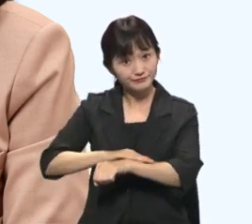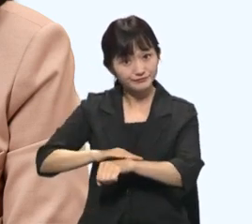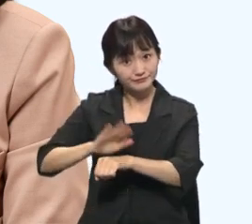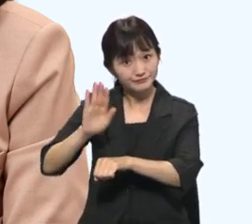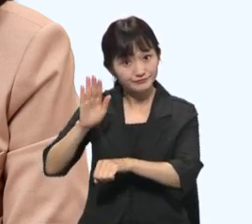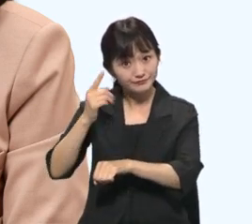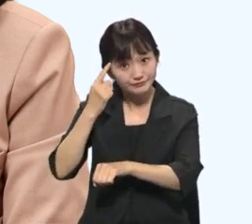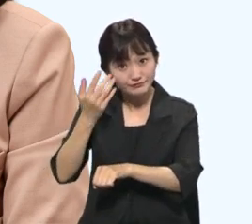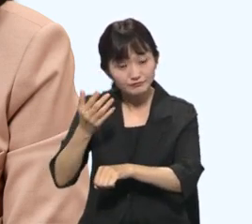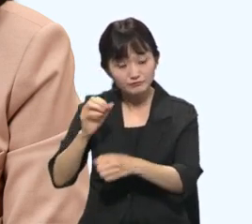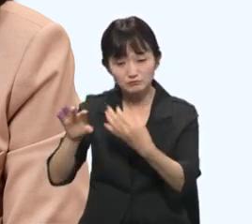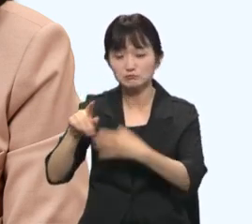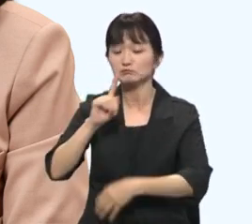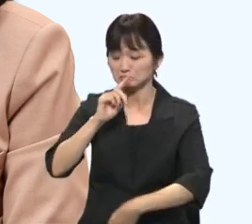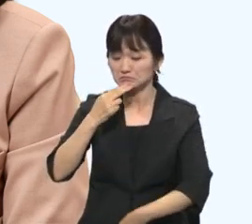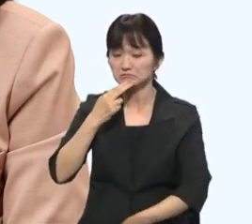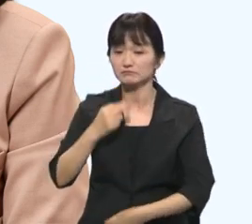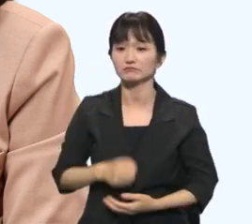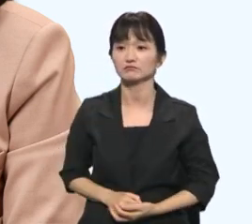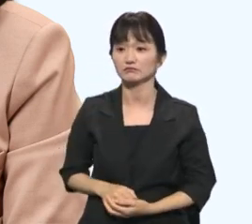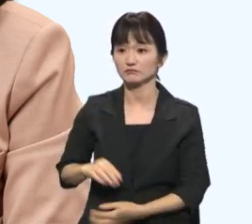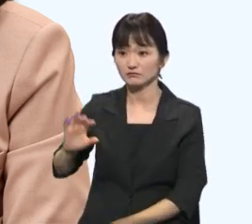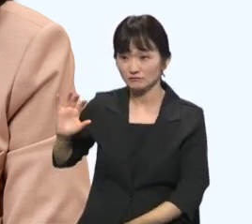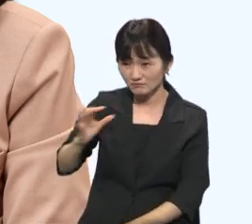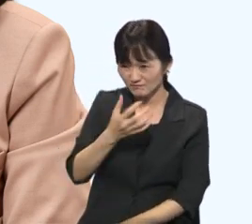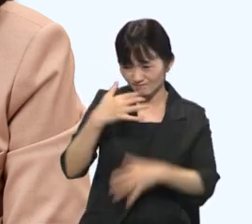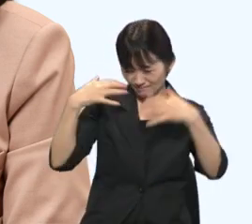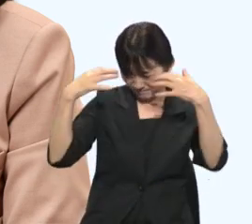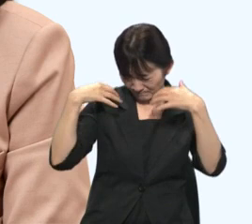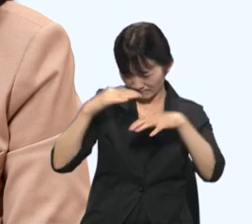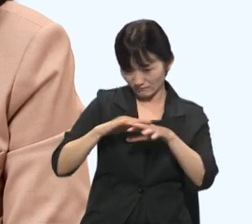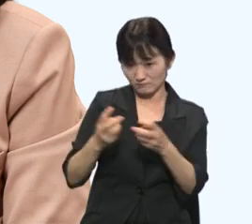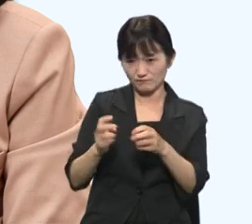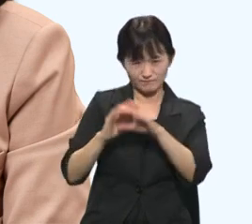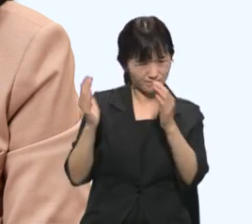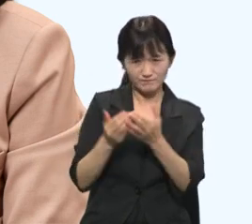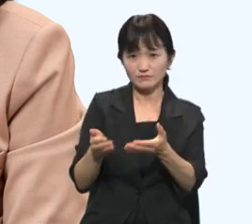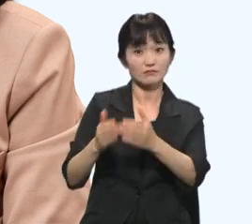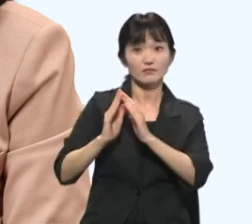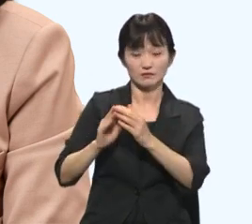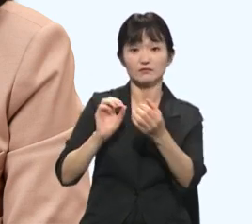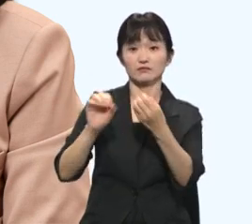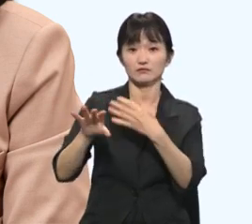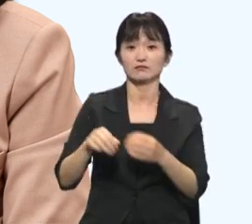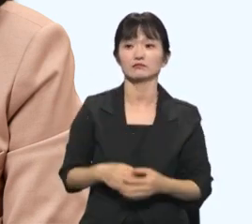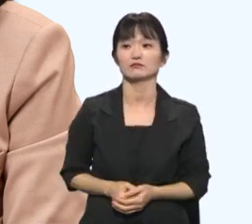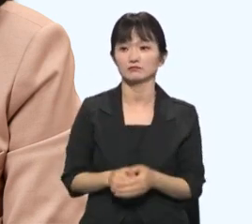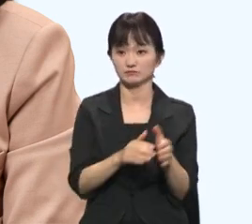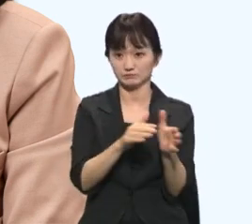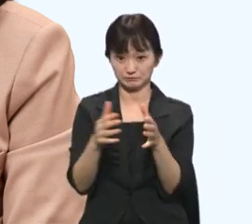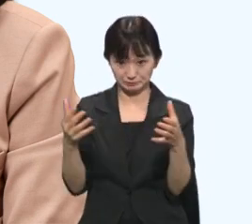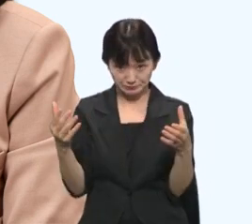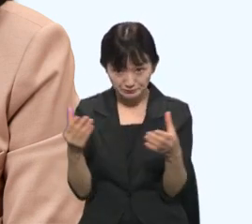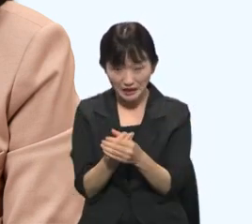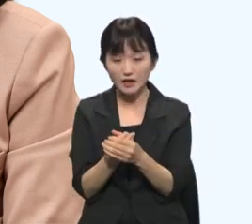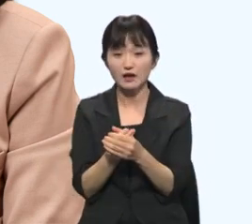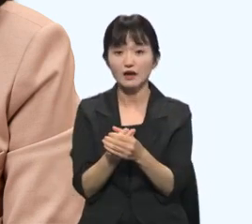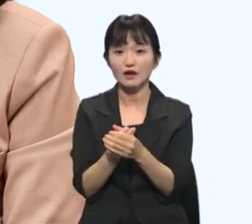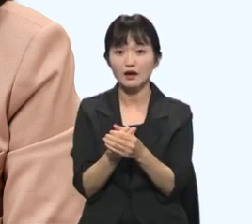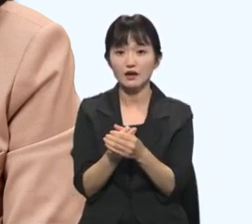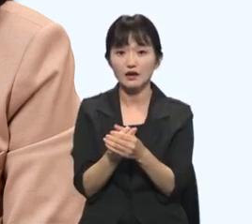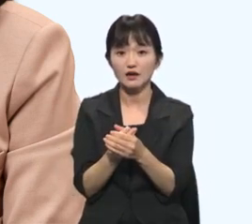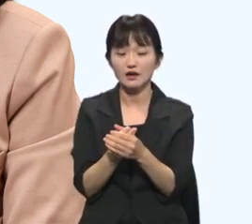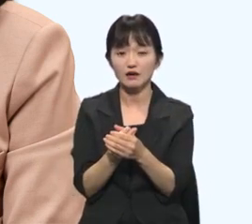같냐 물론이다 태풍 폭염 대책 다 세워놨다 이렇게 답변을 하면서 이제 준비가 잘 되고 있다라고